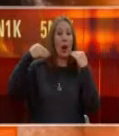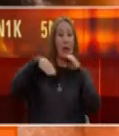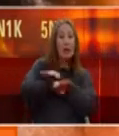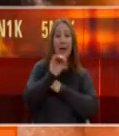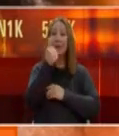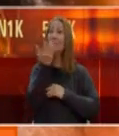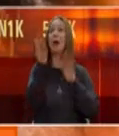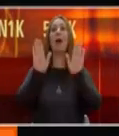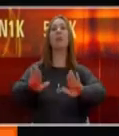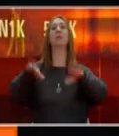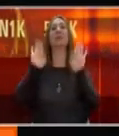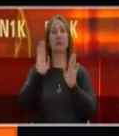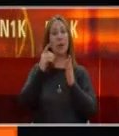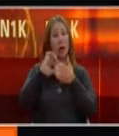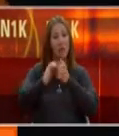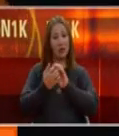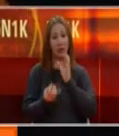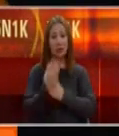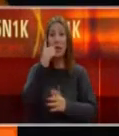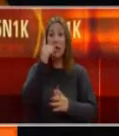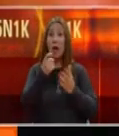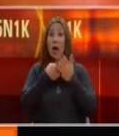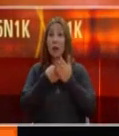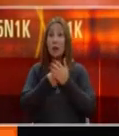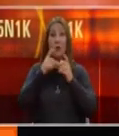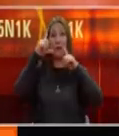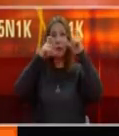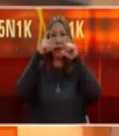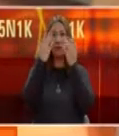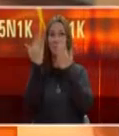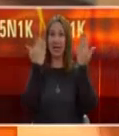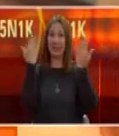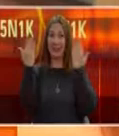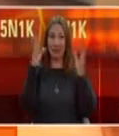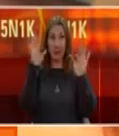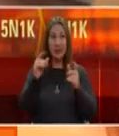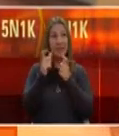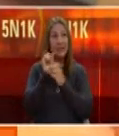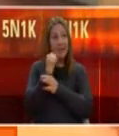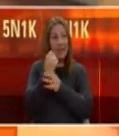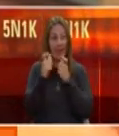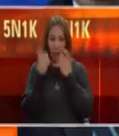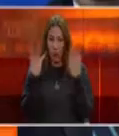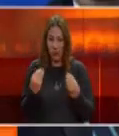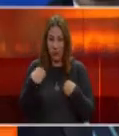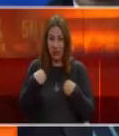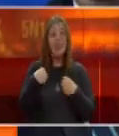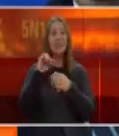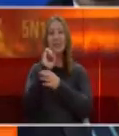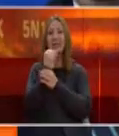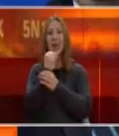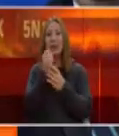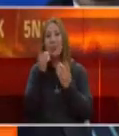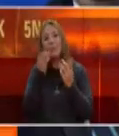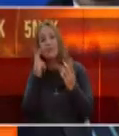Kalmasın kampanyası ortaya çıktı. Kampanyamızın ilk adımı Yorgan Altı Fotoğraf Sergisi. Tabii bir sanat derneği olduğumuz için sanatı araç olarak